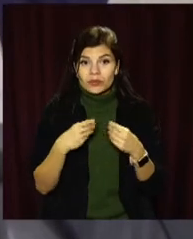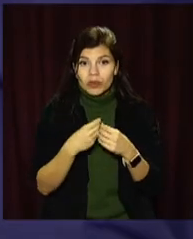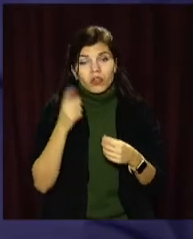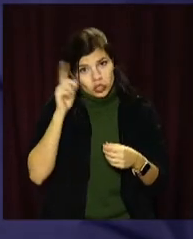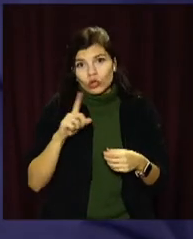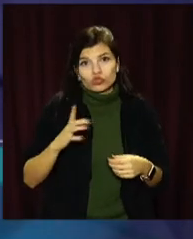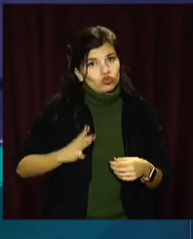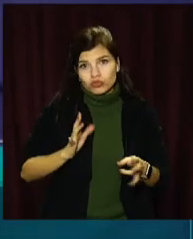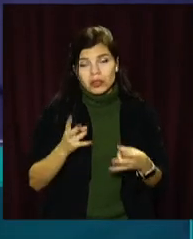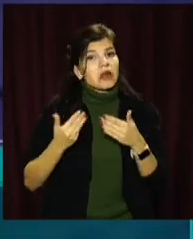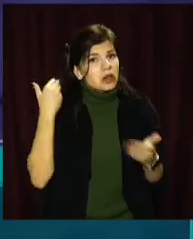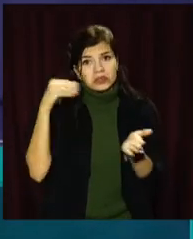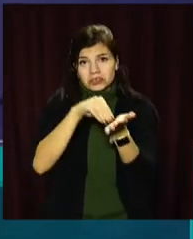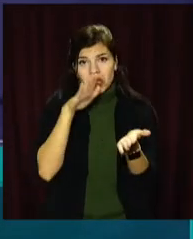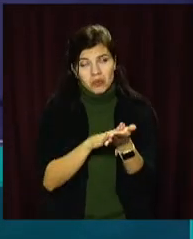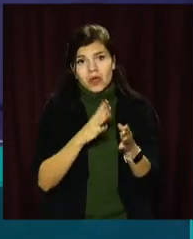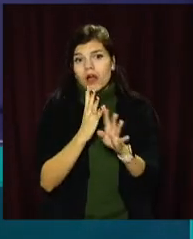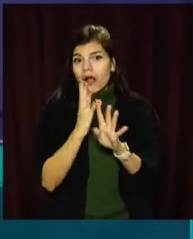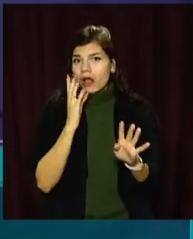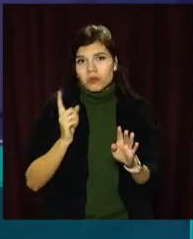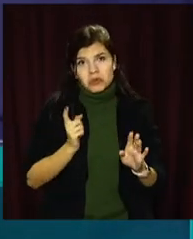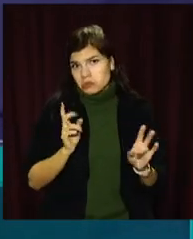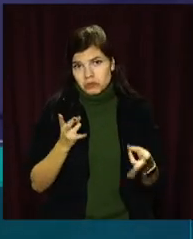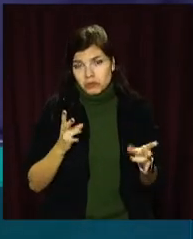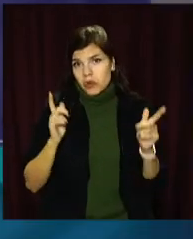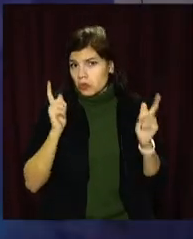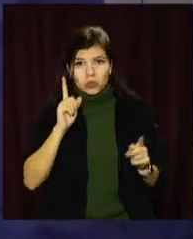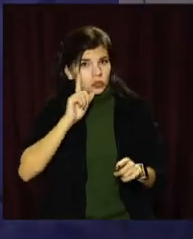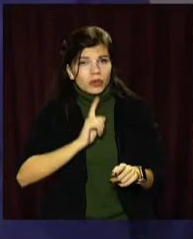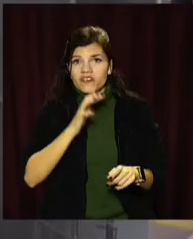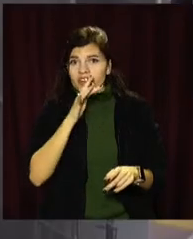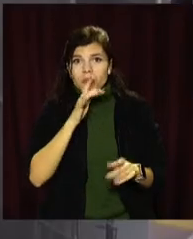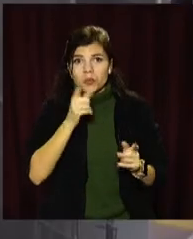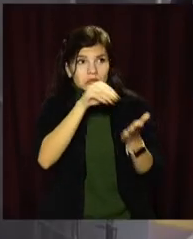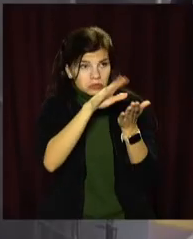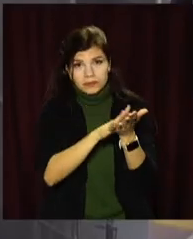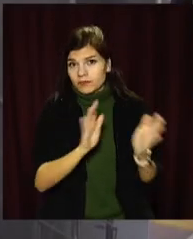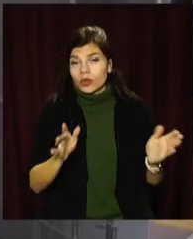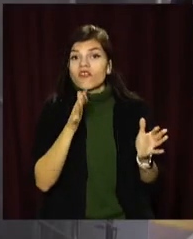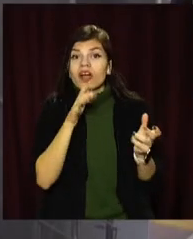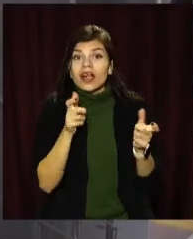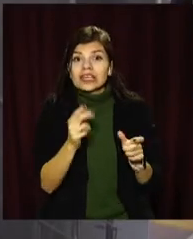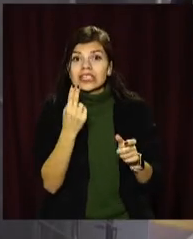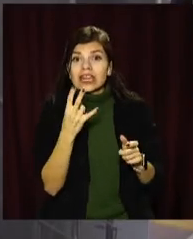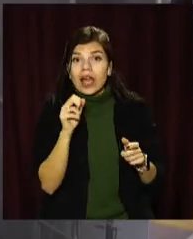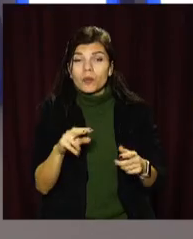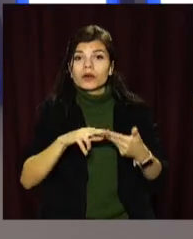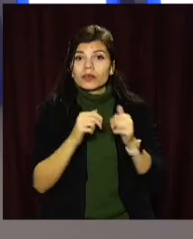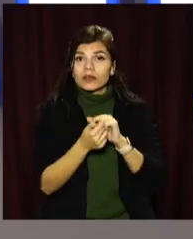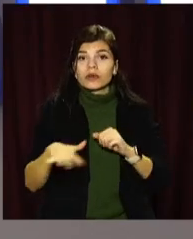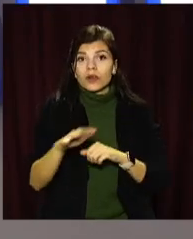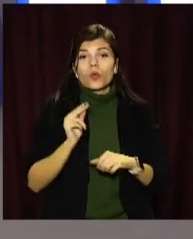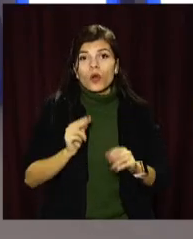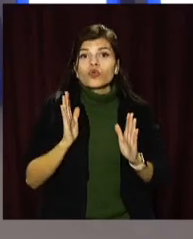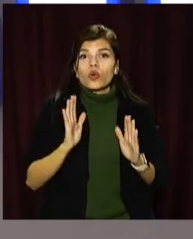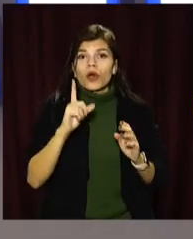треба. Можна зарані записатися в очередь, якщо стояти недовго, тобто по часу рахується час. У період карантину ЦНАП у Кам'янському працює лише